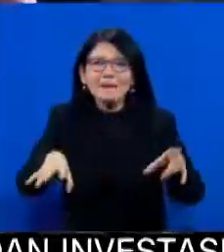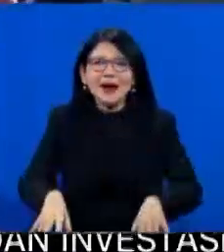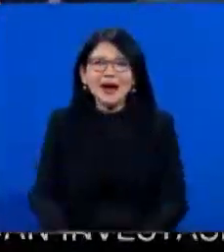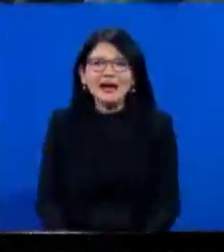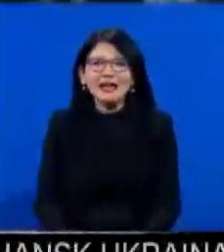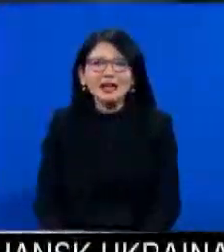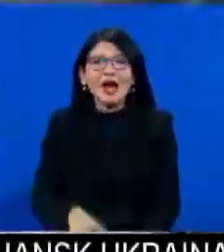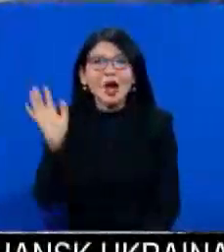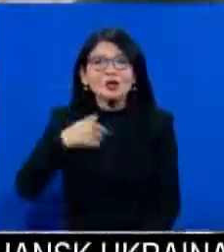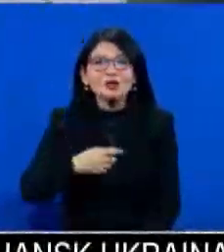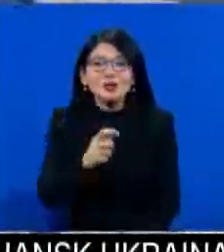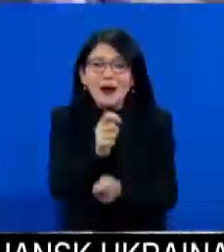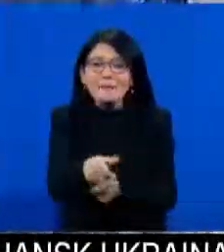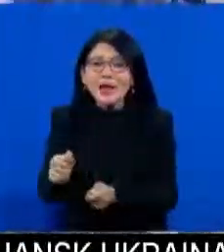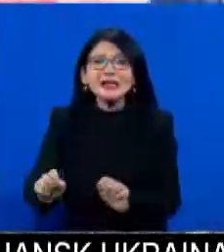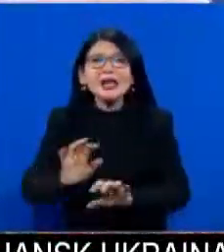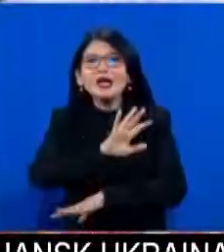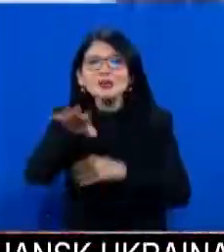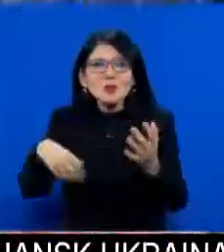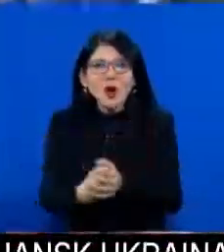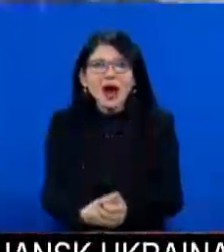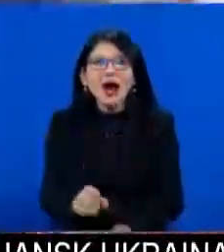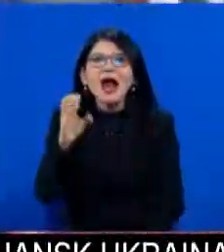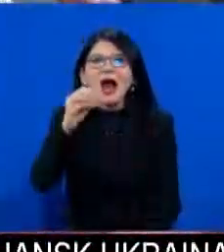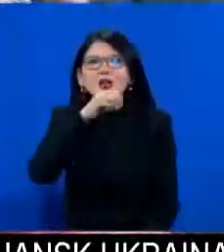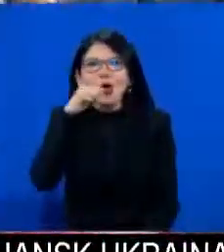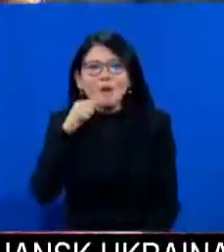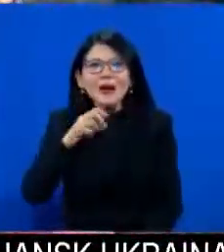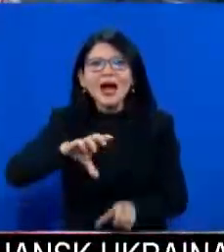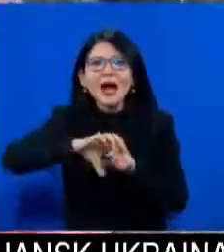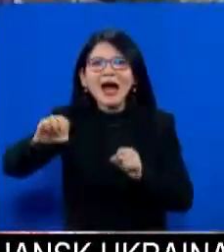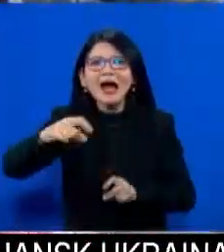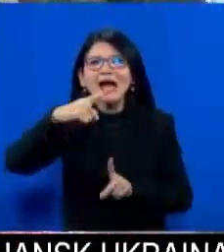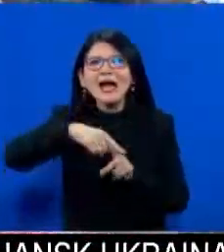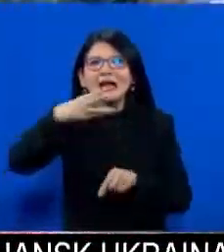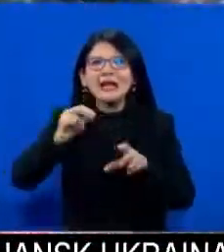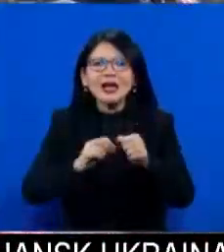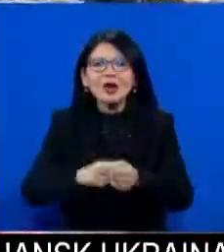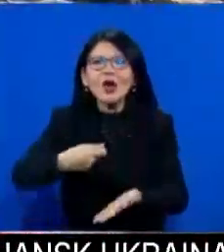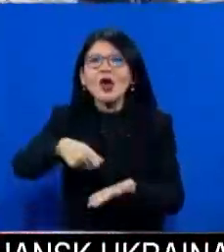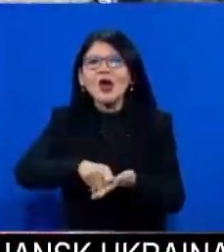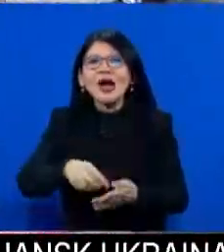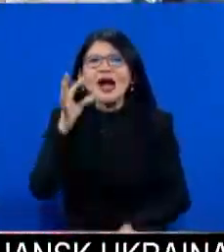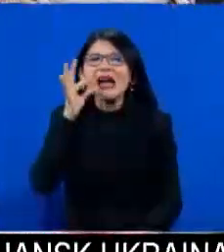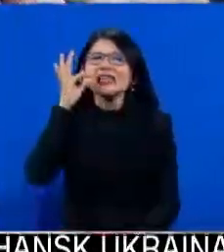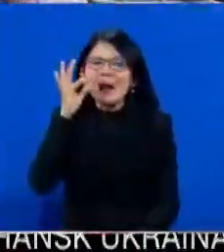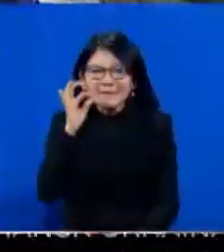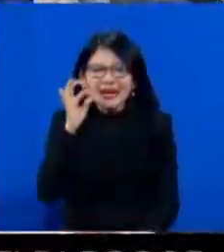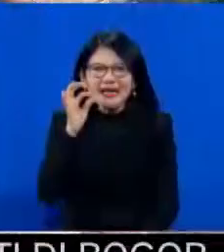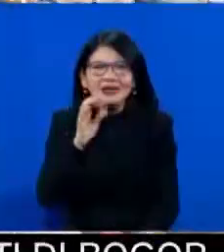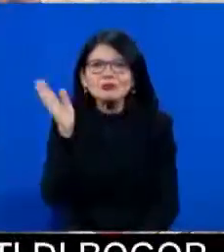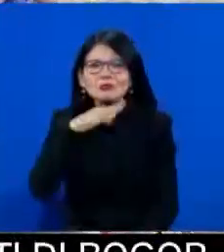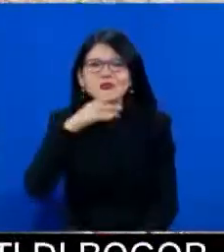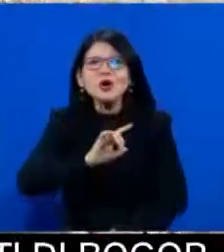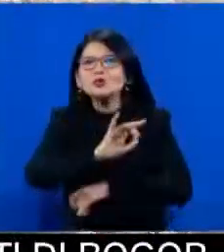dapat semua nih Bu ya, belanjaan, tomat, terong, cabai rawit, cabai merah, komplit udah Bu ya?